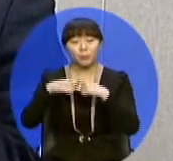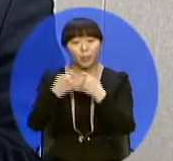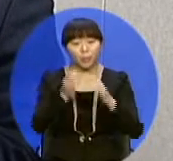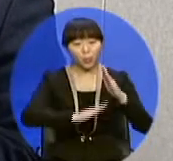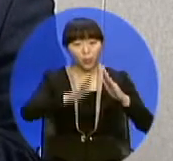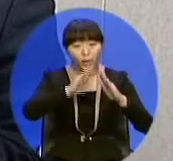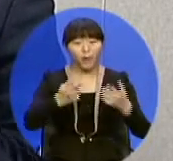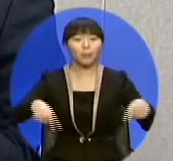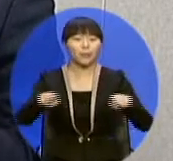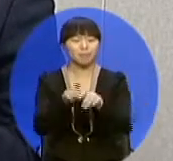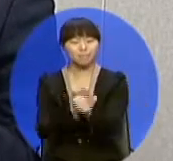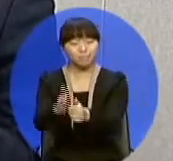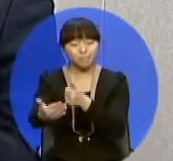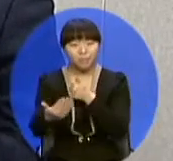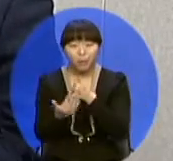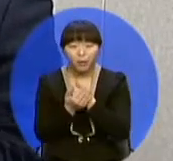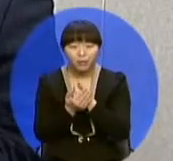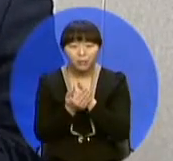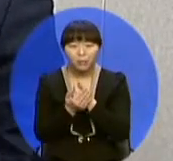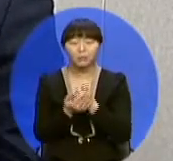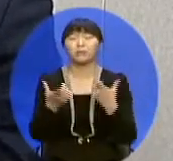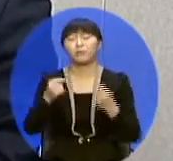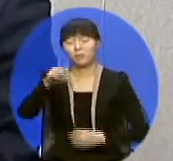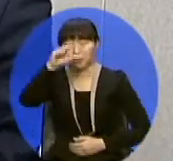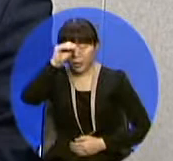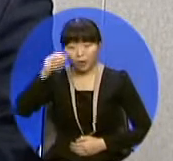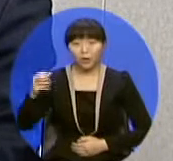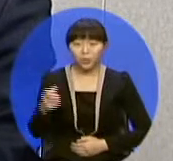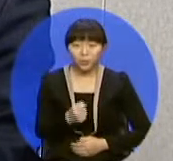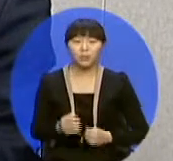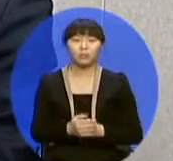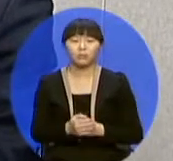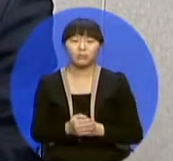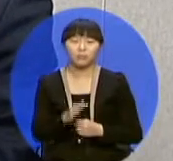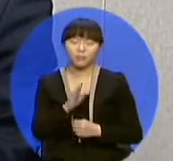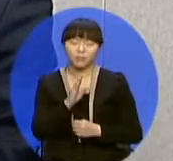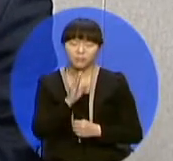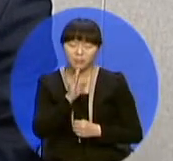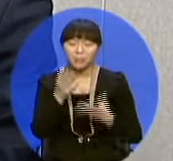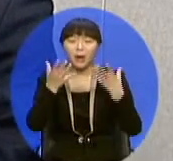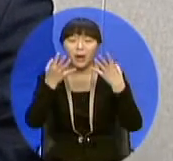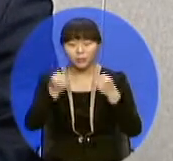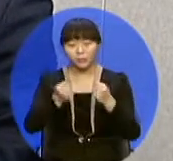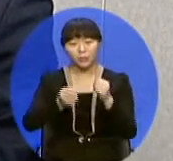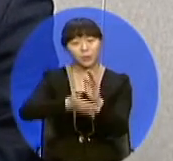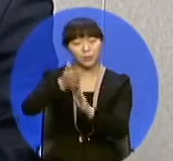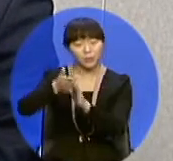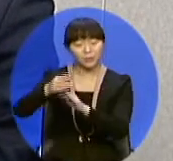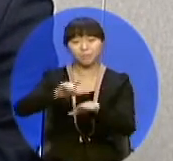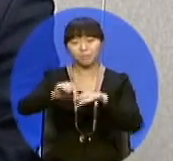민과 관이 이렇게 협력하는 그런 네. 모델로서 굉장히 많은